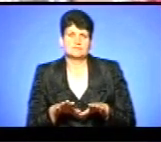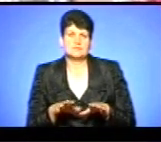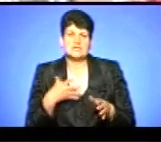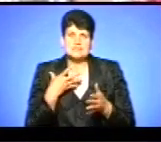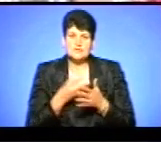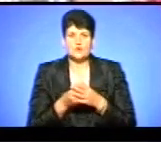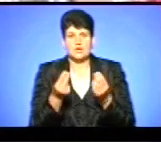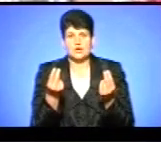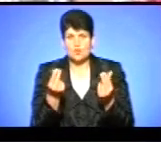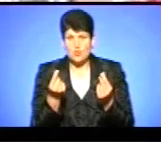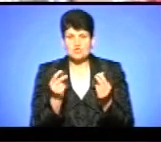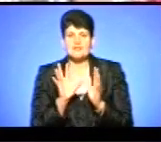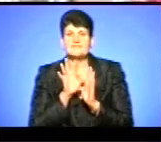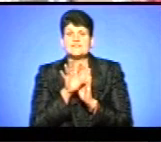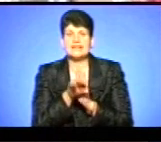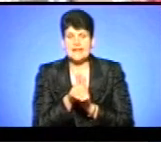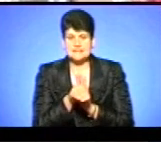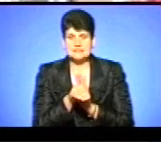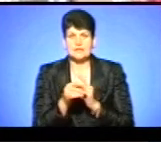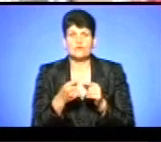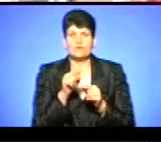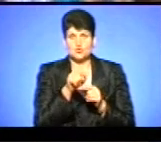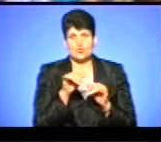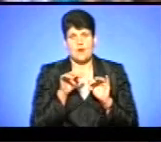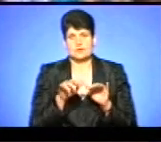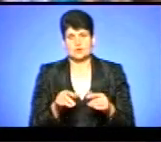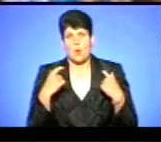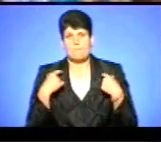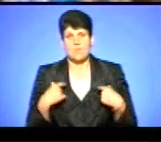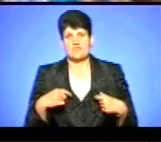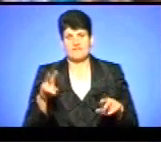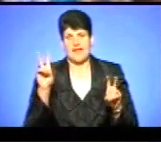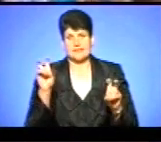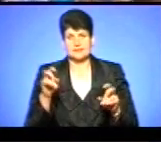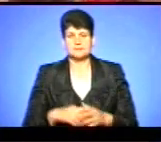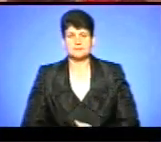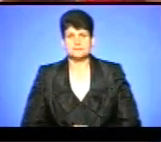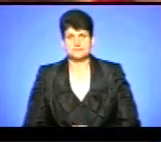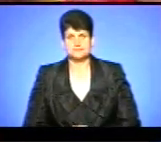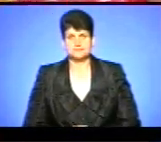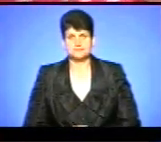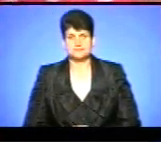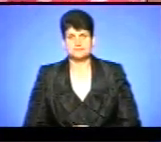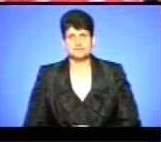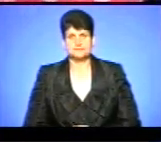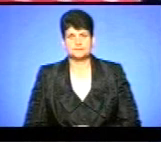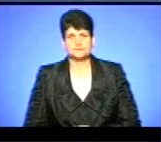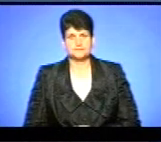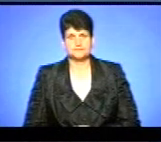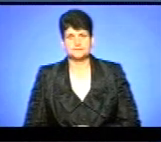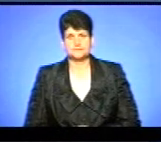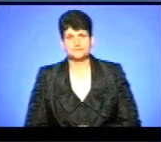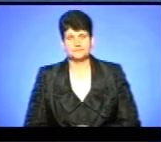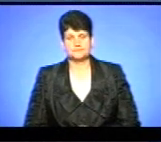свої кошти внести саме в цю акцію портфелик. Анжела Шова, Василь Панчук, новини.